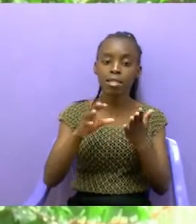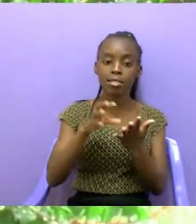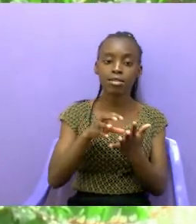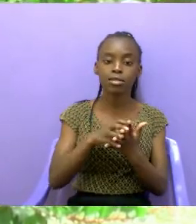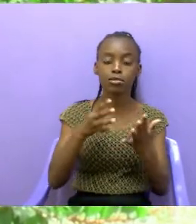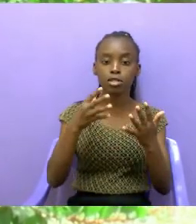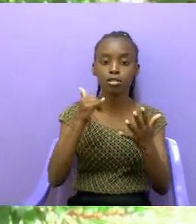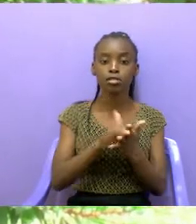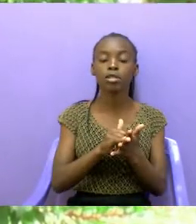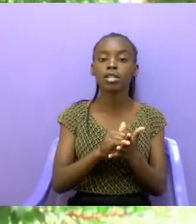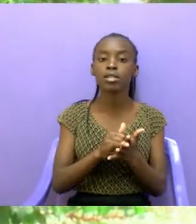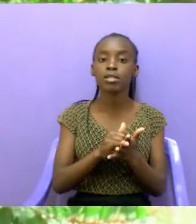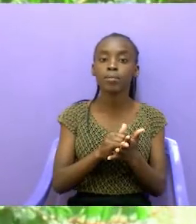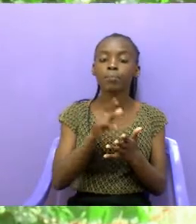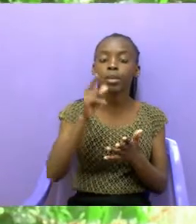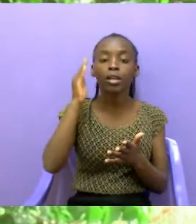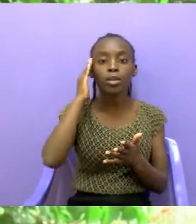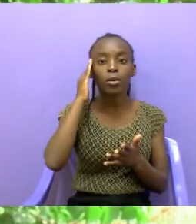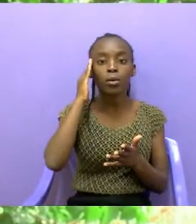yako. Jua kwamba mko watu wengi.